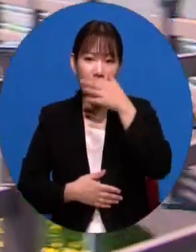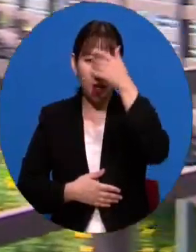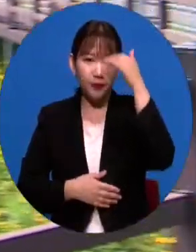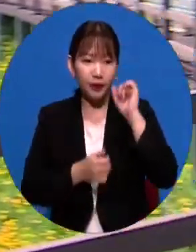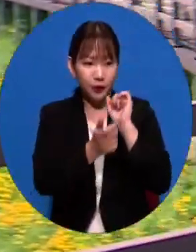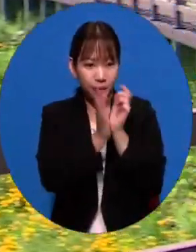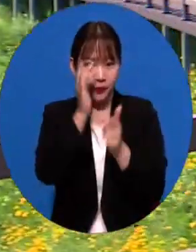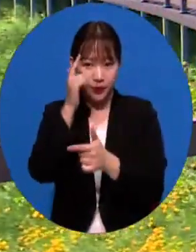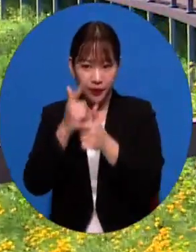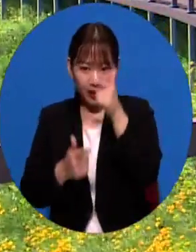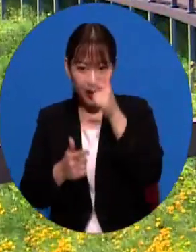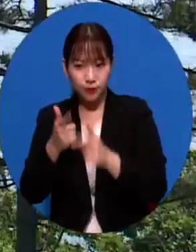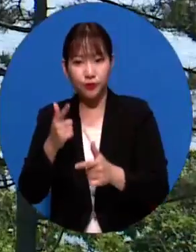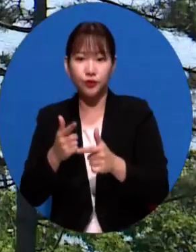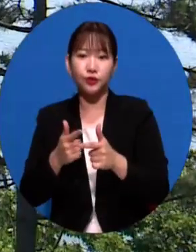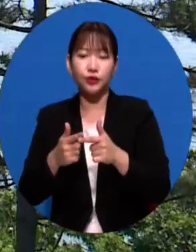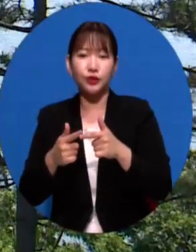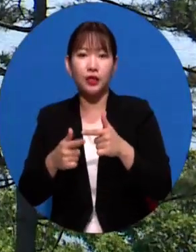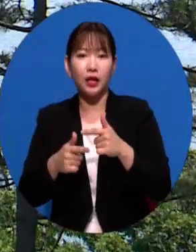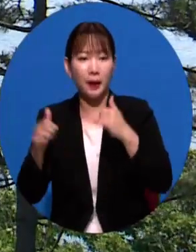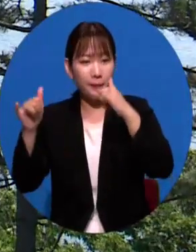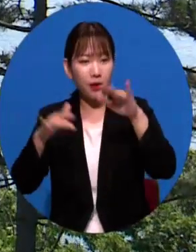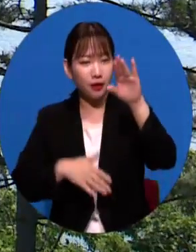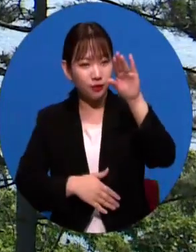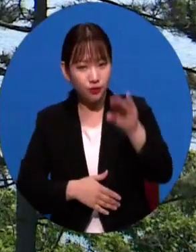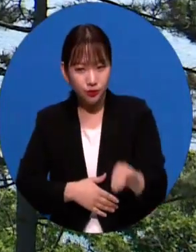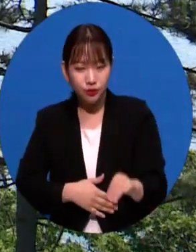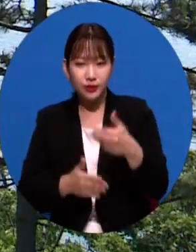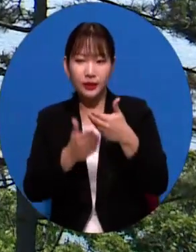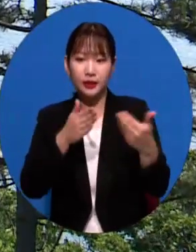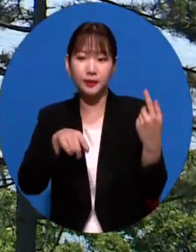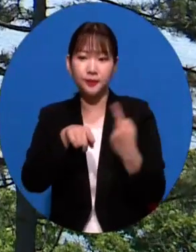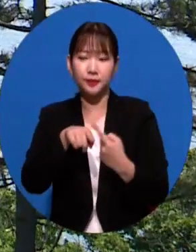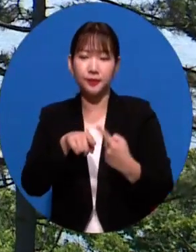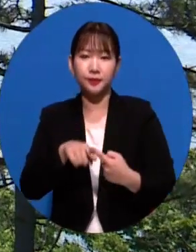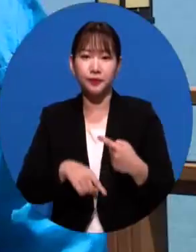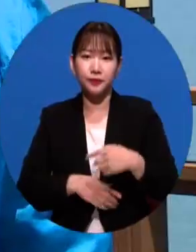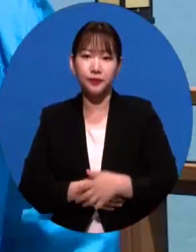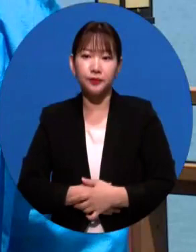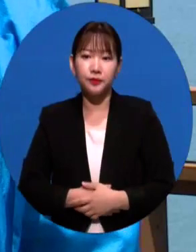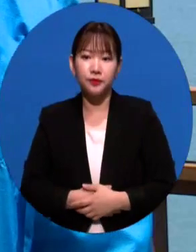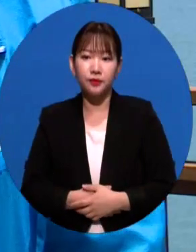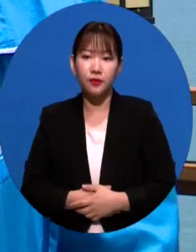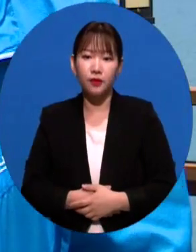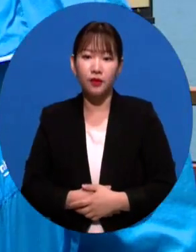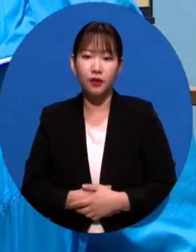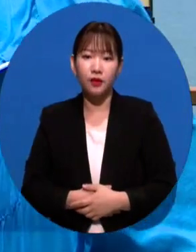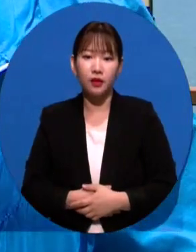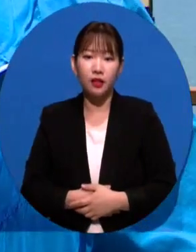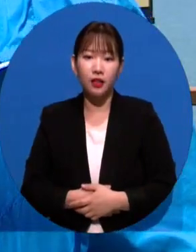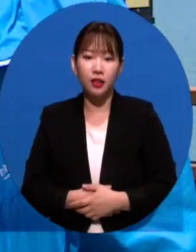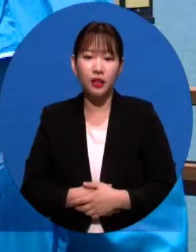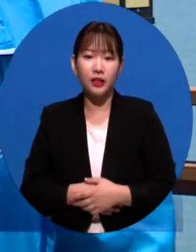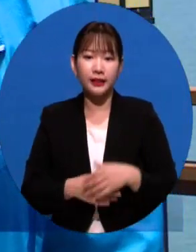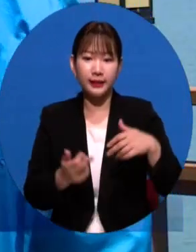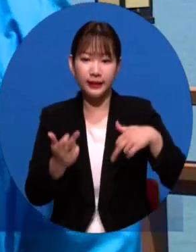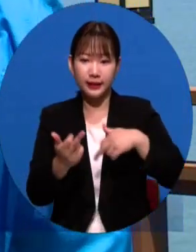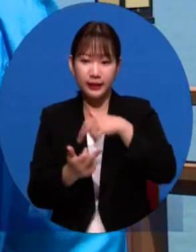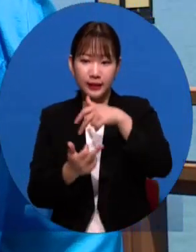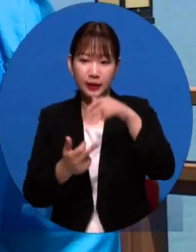꽃과 나무들은 시야바다 풍광과 어우러져 한 폭의 그림 같기도 합니다. 그 산책로에 보면 아무래도